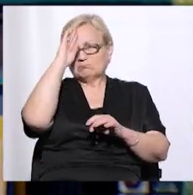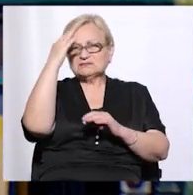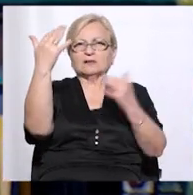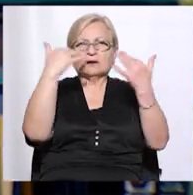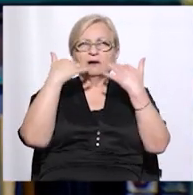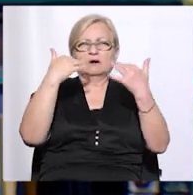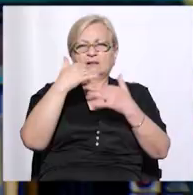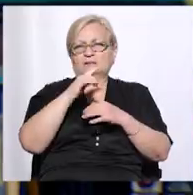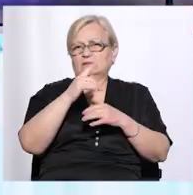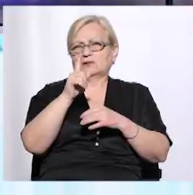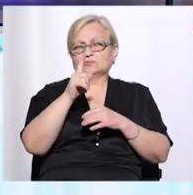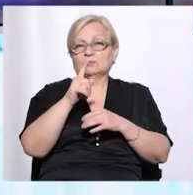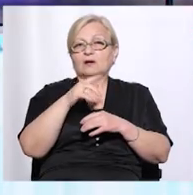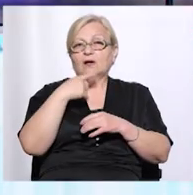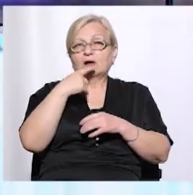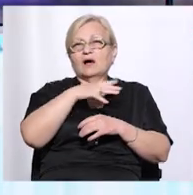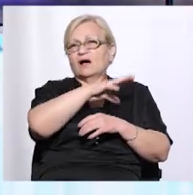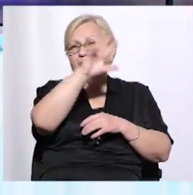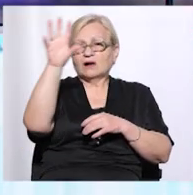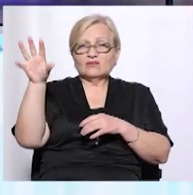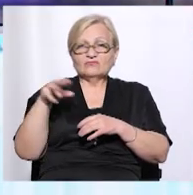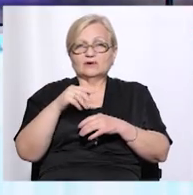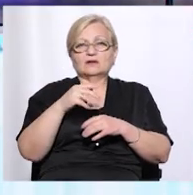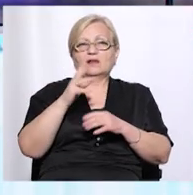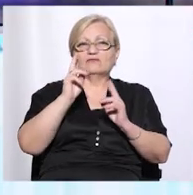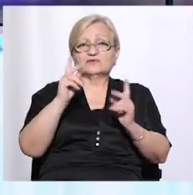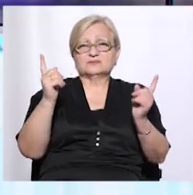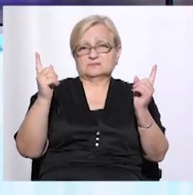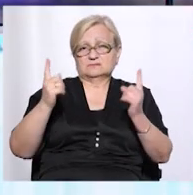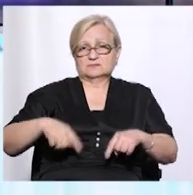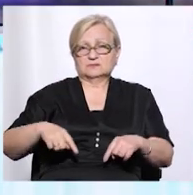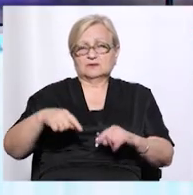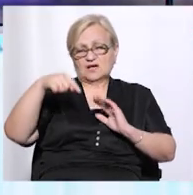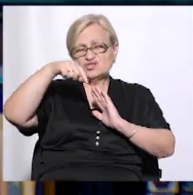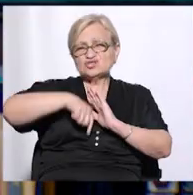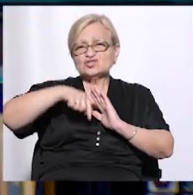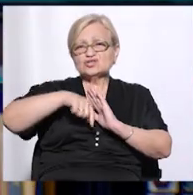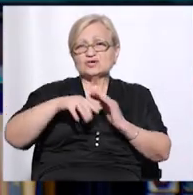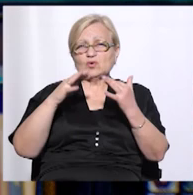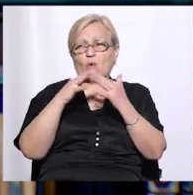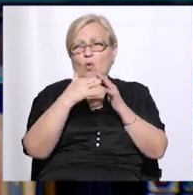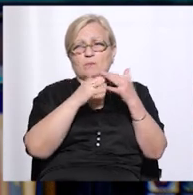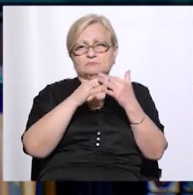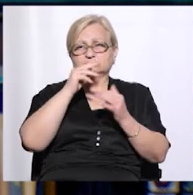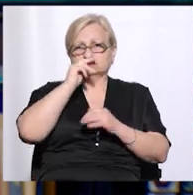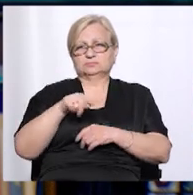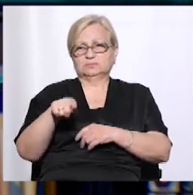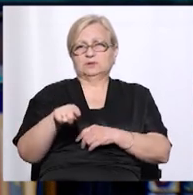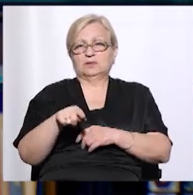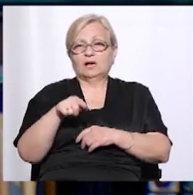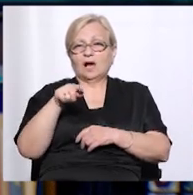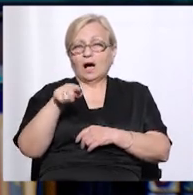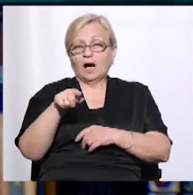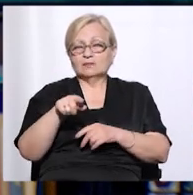აბსოლუტურად მართებულად უპასუხა, რომ ყველა ერი, რომელიც დამხობილა და განადგურებულა, სწორედ შინა ომებით განადგურებულა. და არ შეიძლება